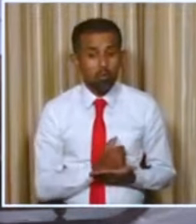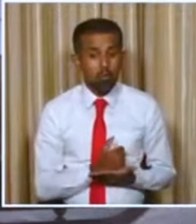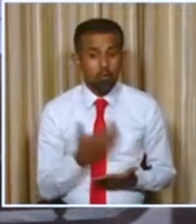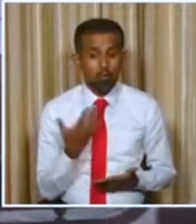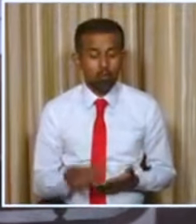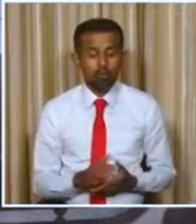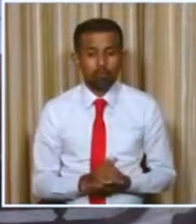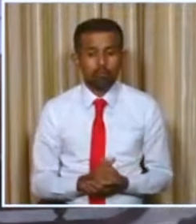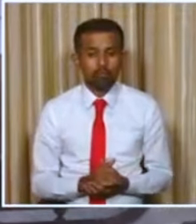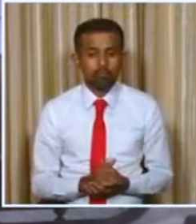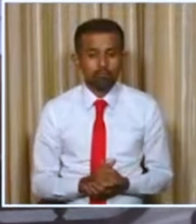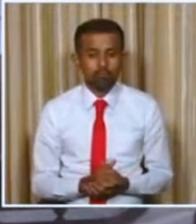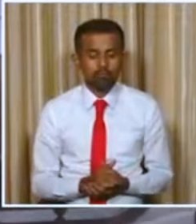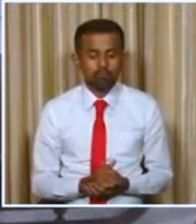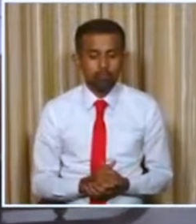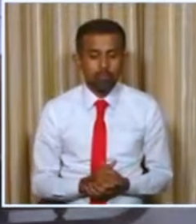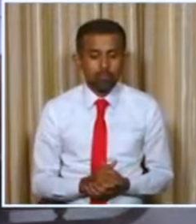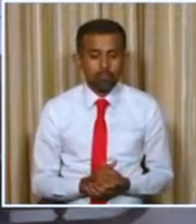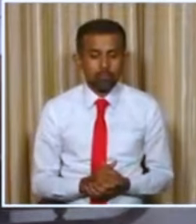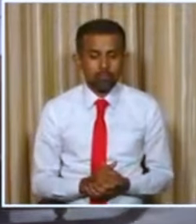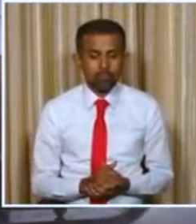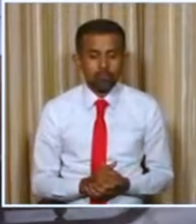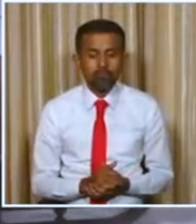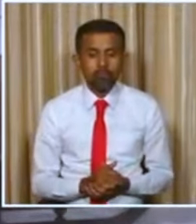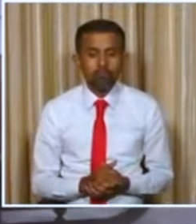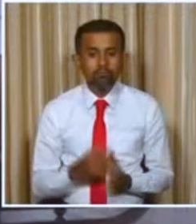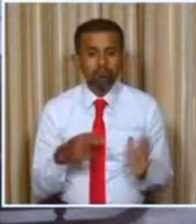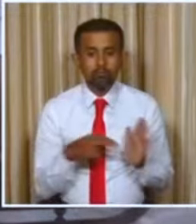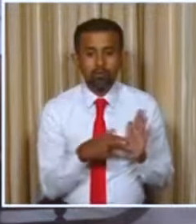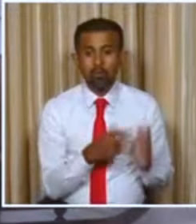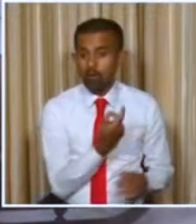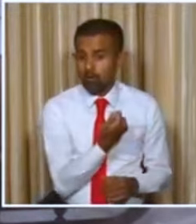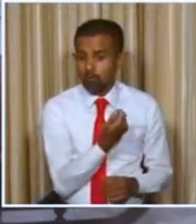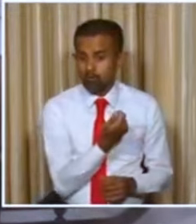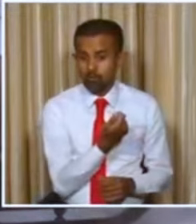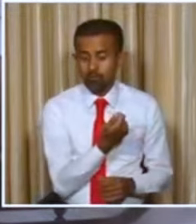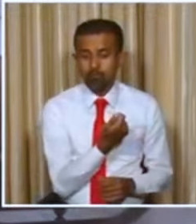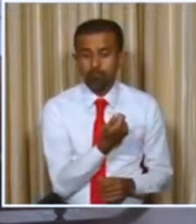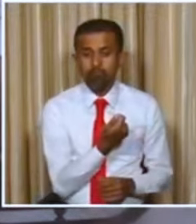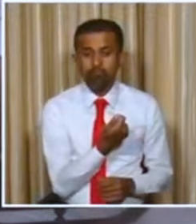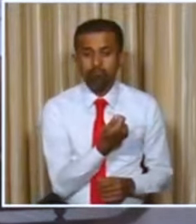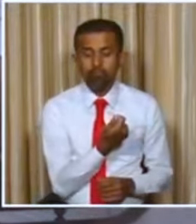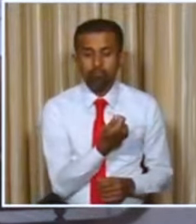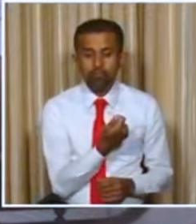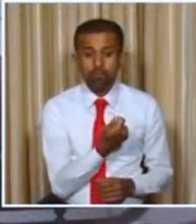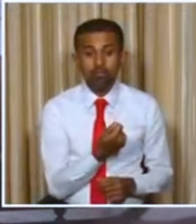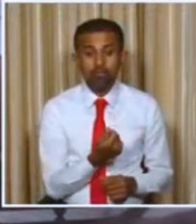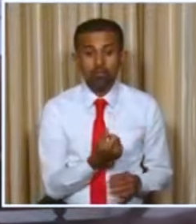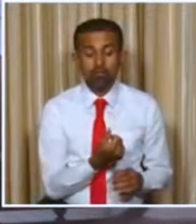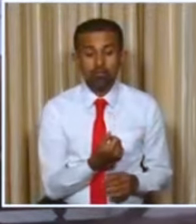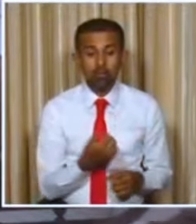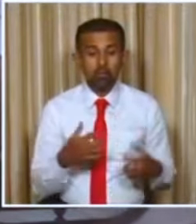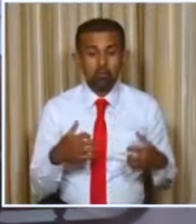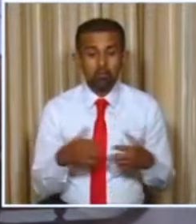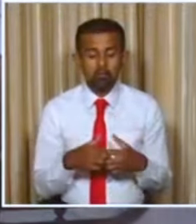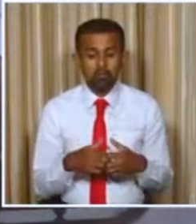தக்க வைத்துக் கொள்ளக்கூடியதாக இருந்திருக்கிறது என்று சொல்லி சொன்னால், அதற்கு பிரதானமான காரணம் உண்மையும் நேர்மையும் அர்ப்பணிப்பும்